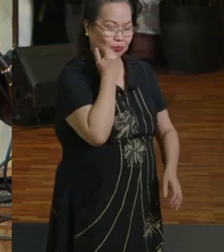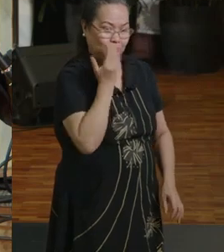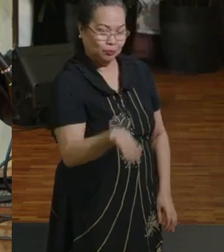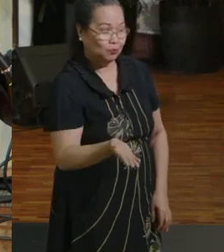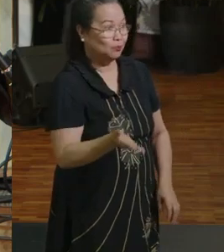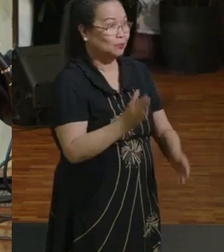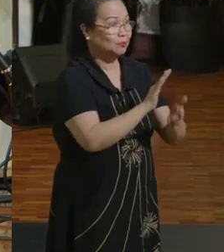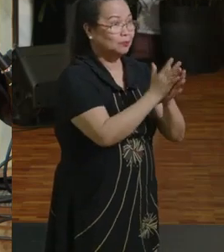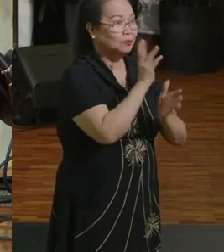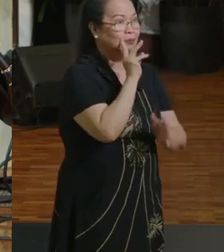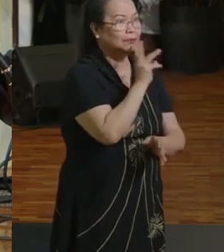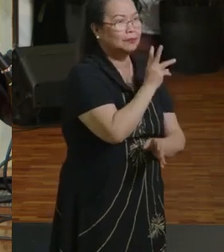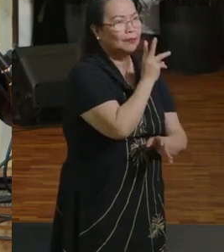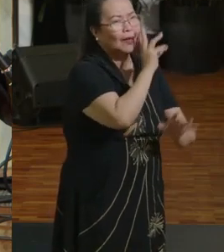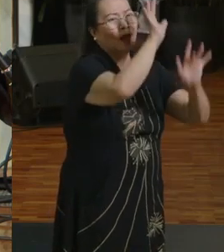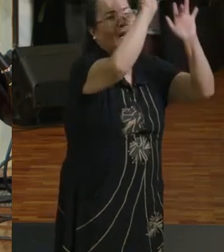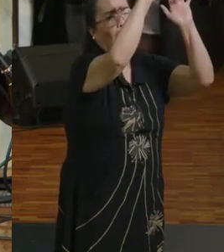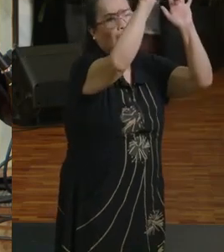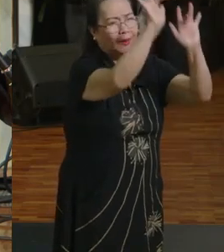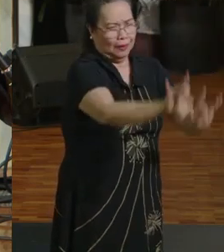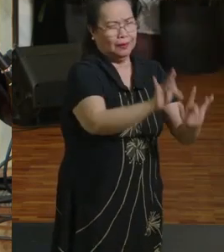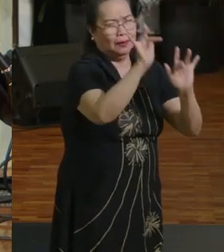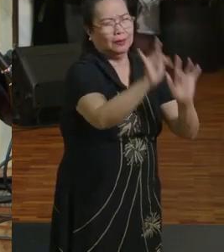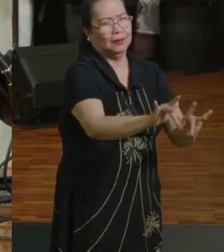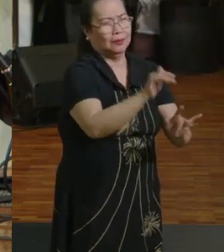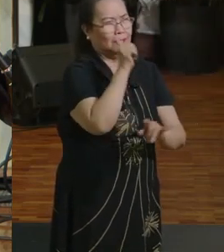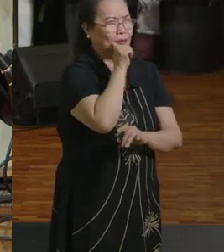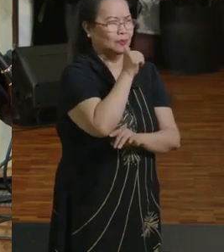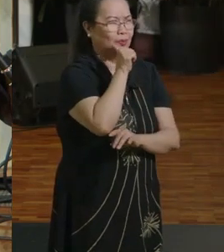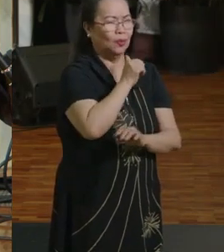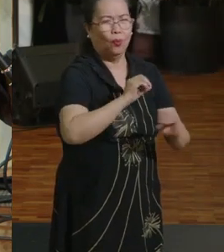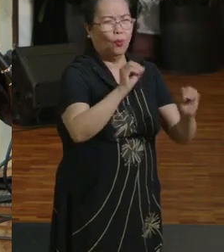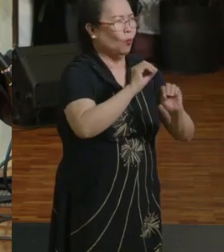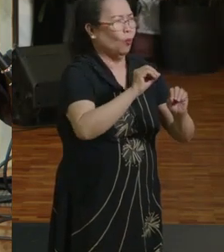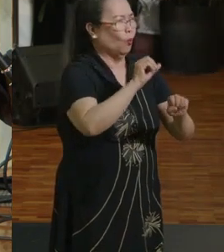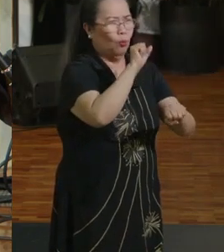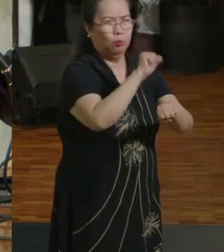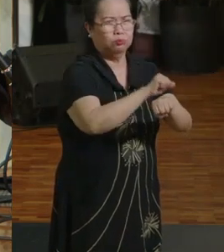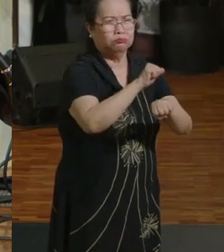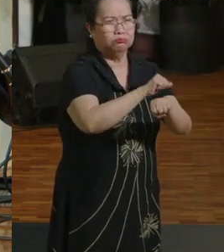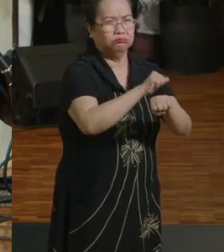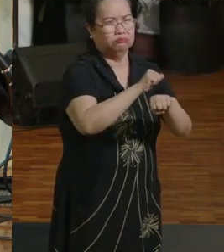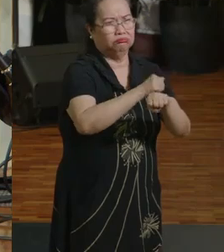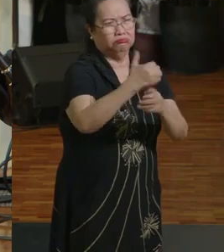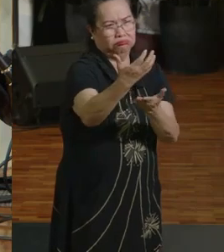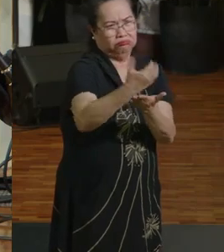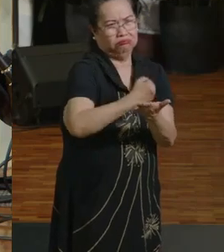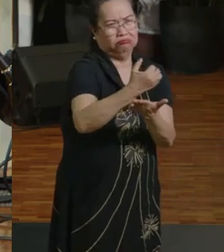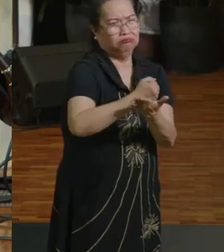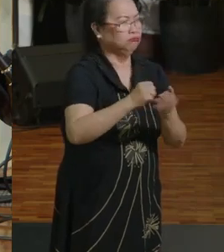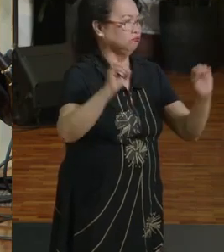kanilang sitwasyon. Wala silang kakayahan na gumawa ng hanap buhay.